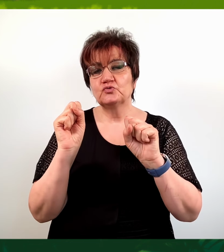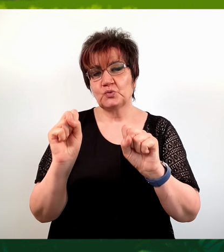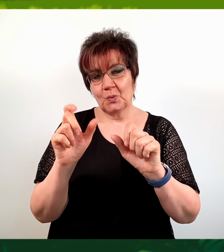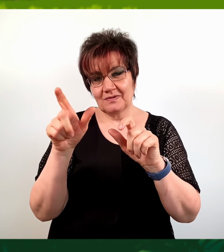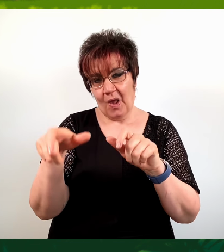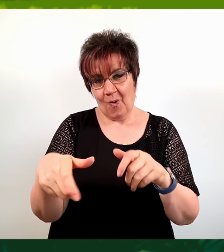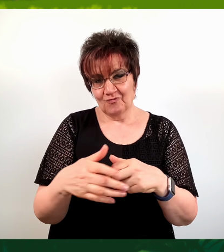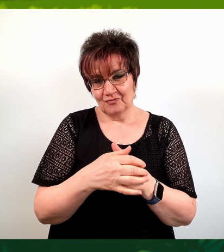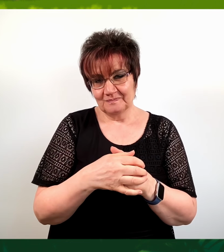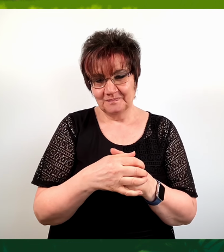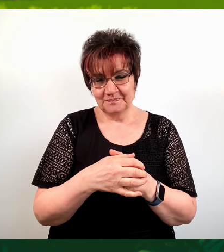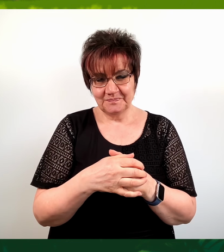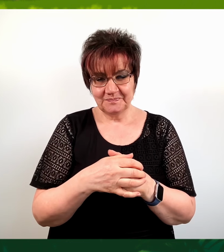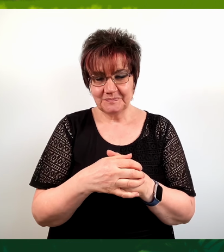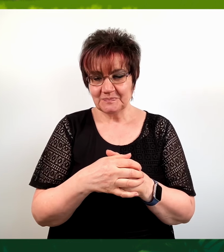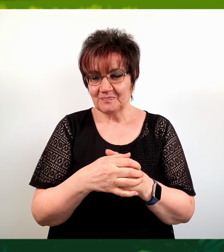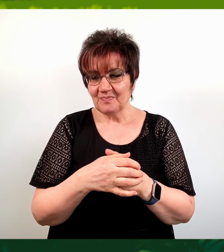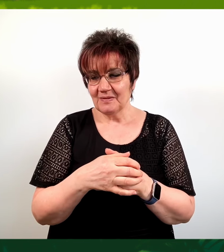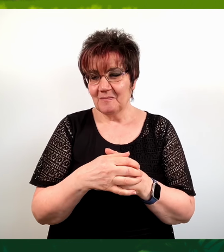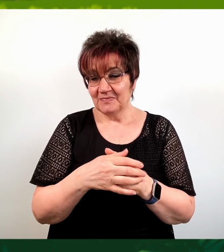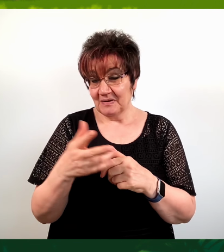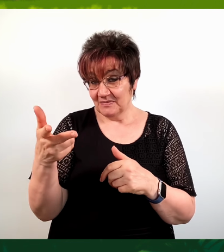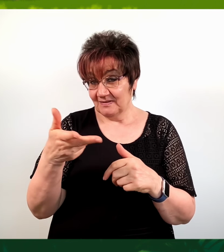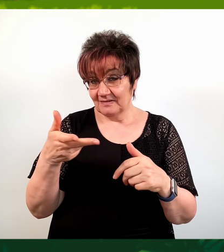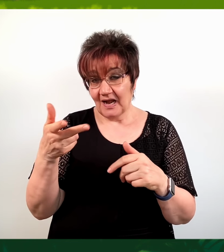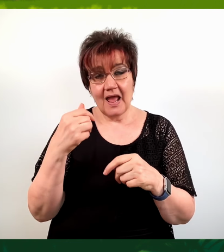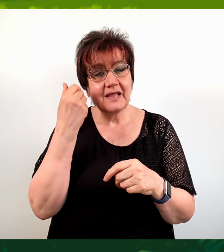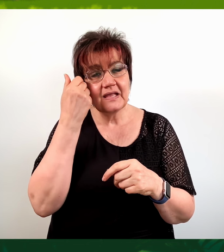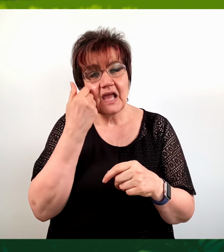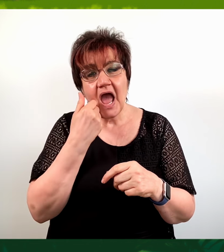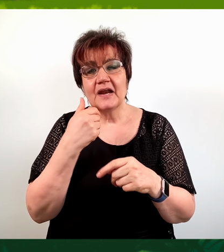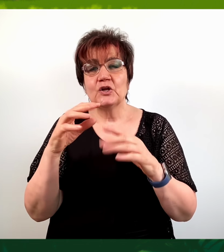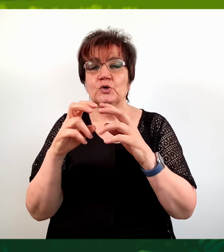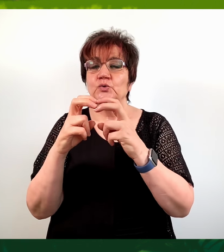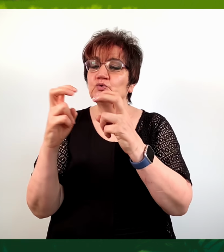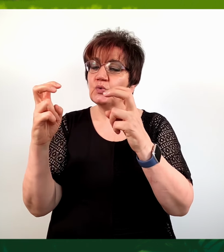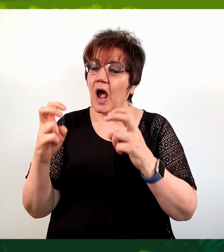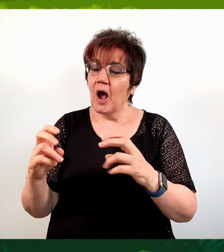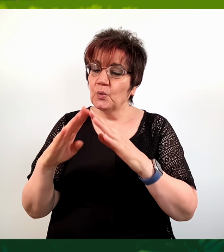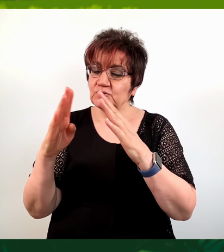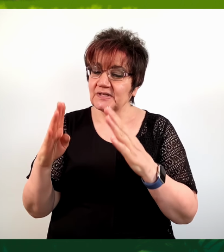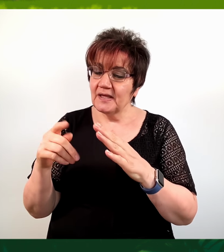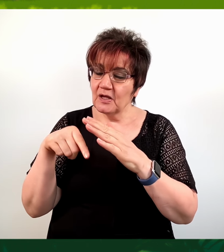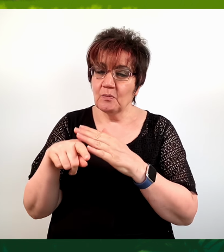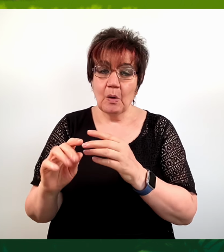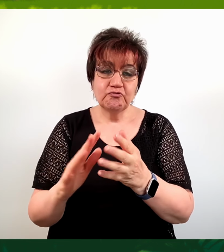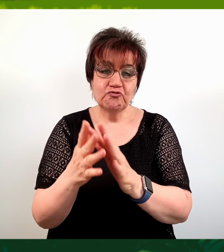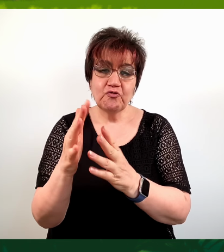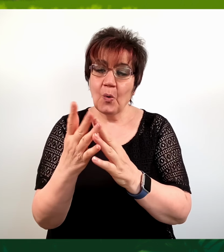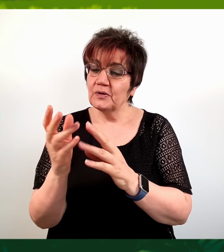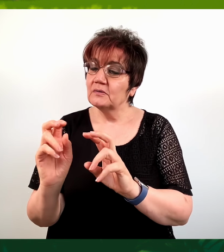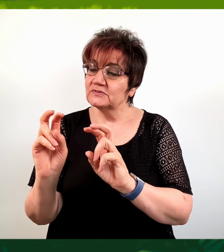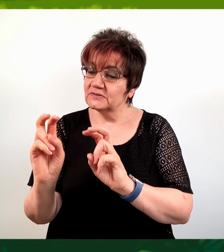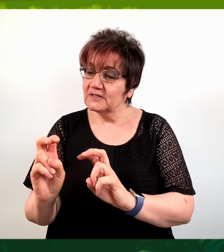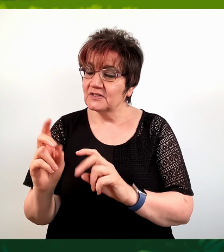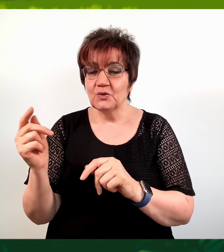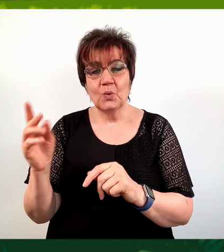Sehr oft saßen die drei gerne am Feuer und die Mutter las aus ihrem großen Buch etwas vor.